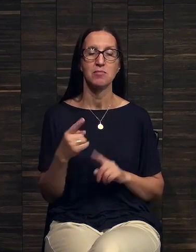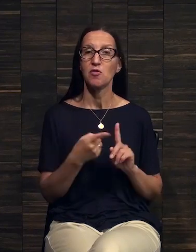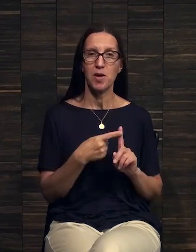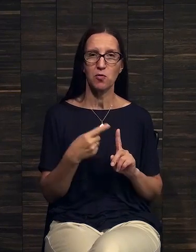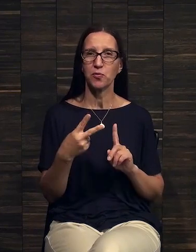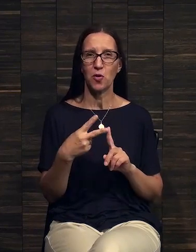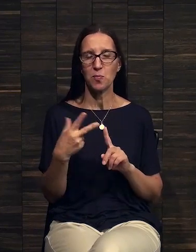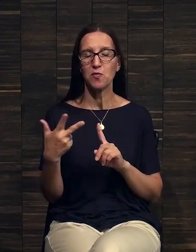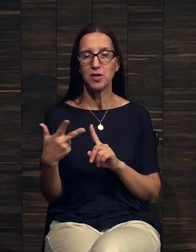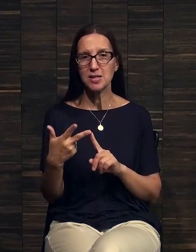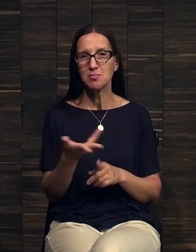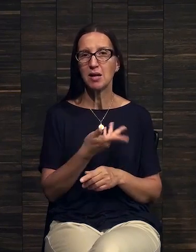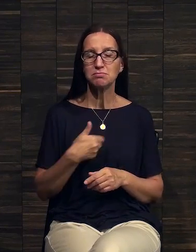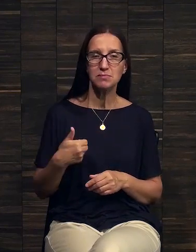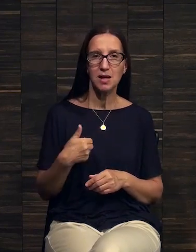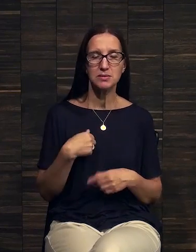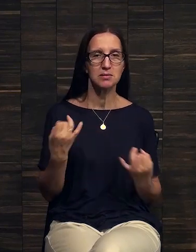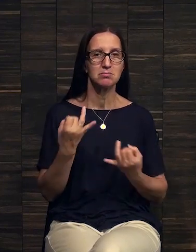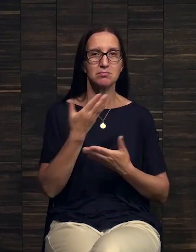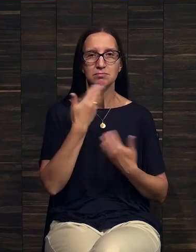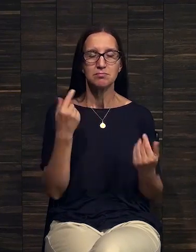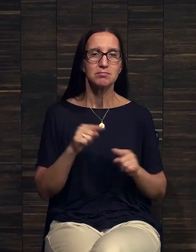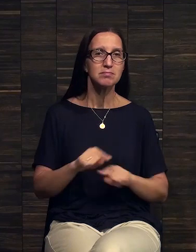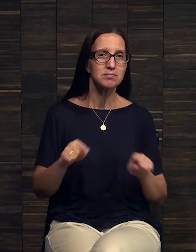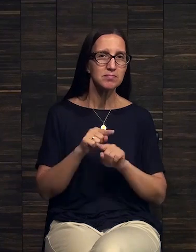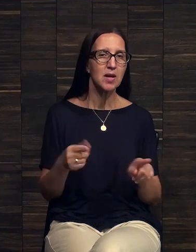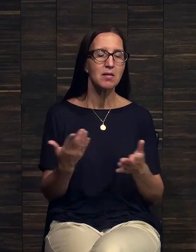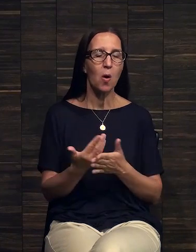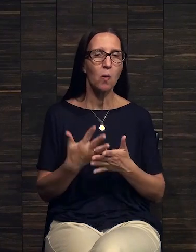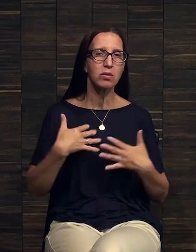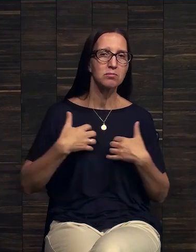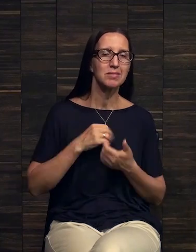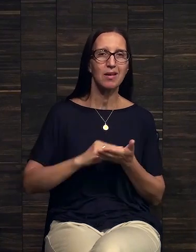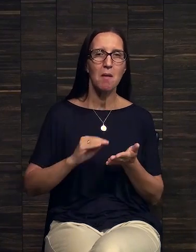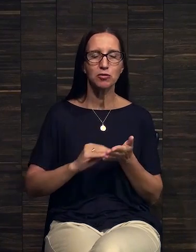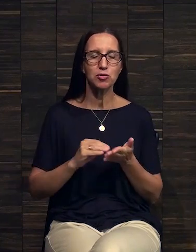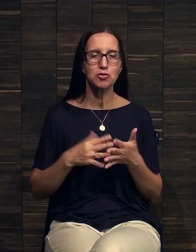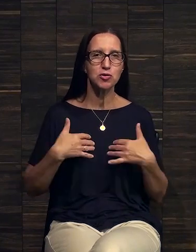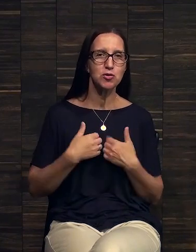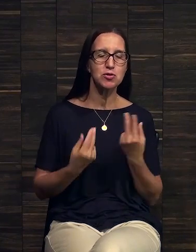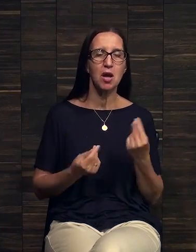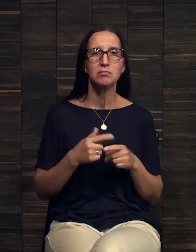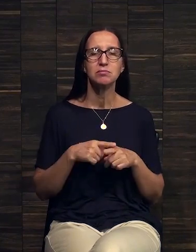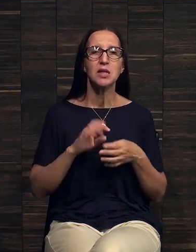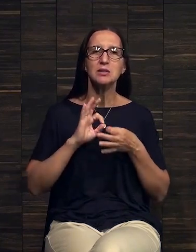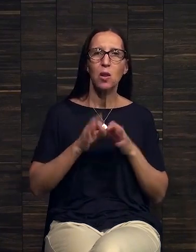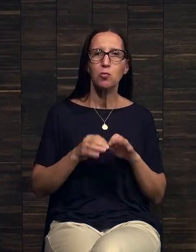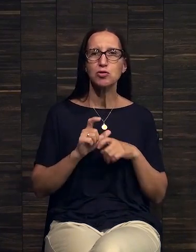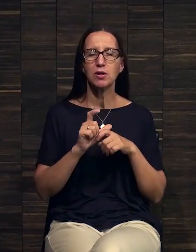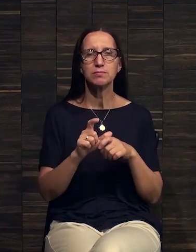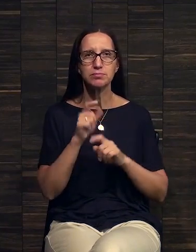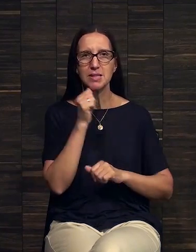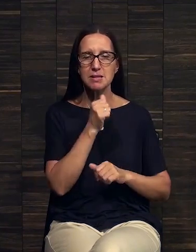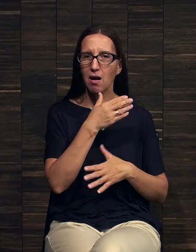третьем. And none of these three. Нас не зазывают какой-то тонкой драматической игрой, обещание красивых capturing our